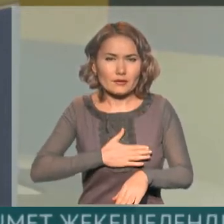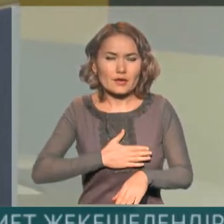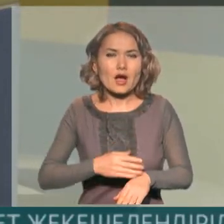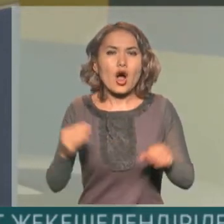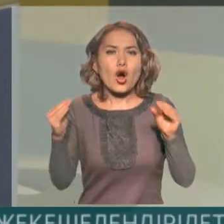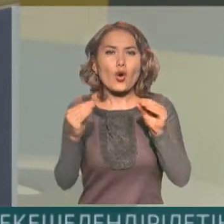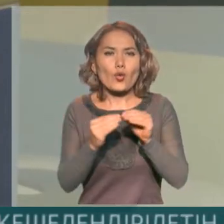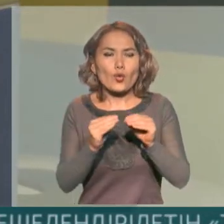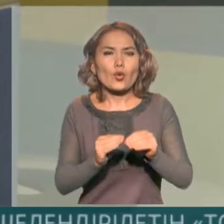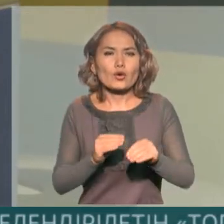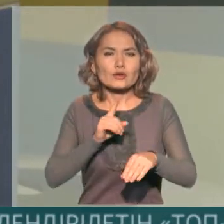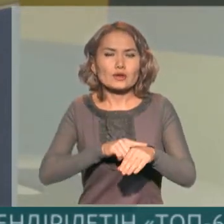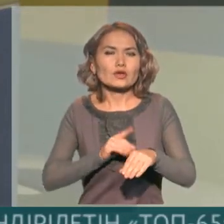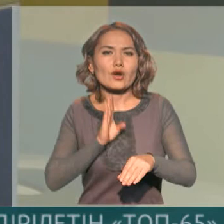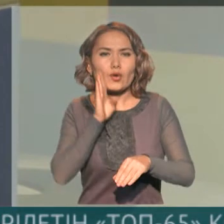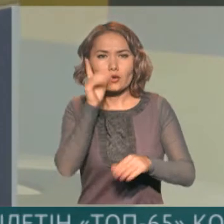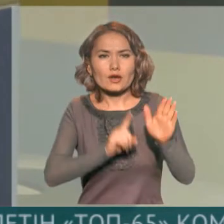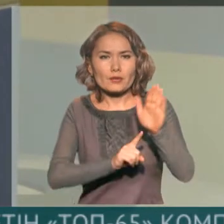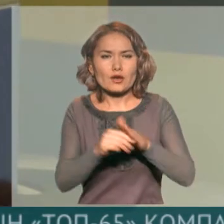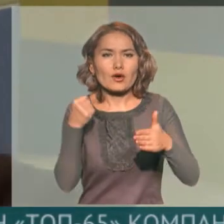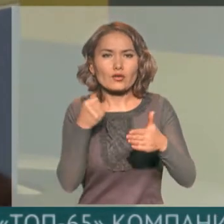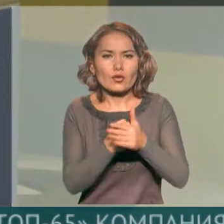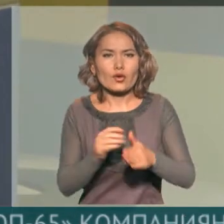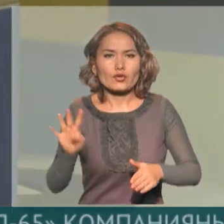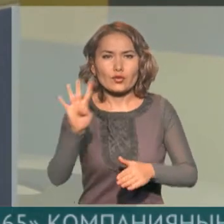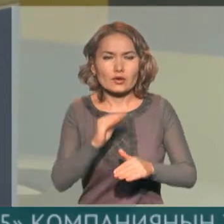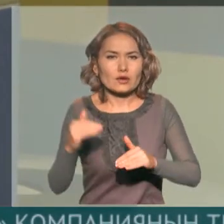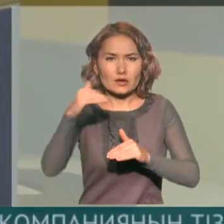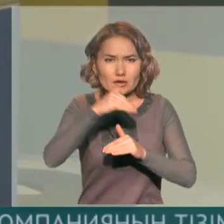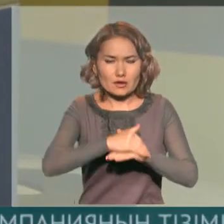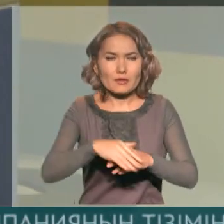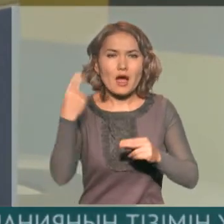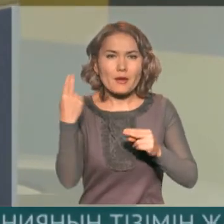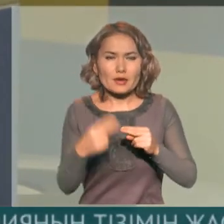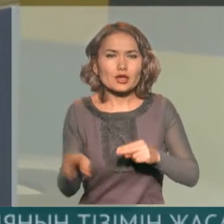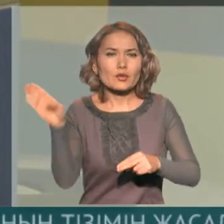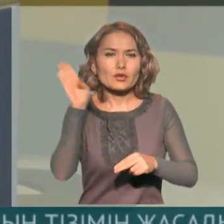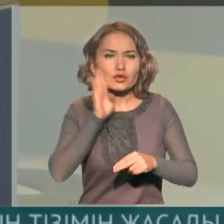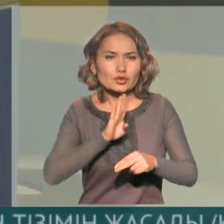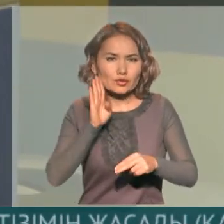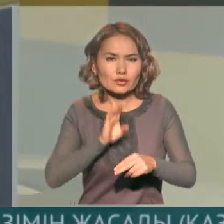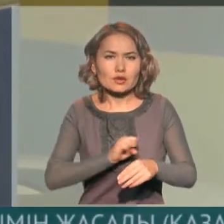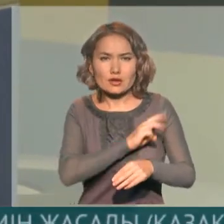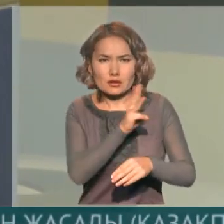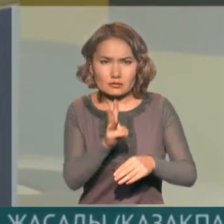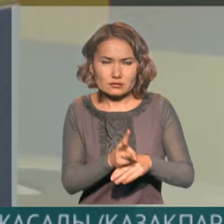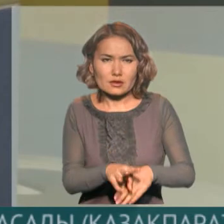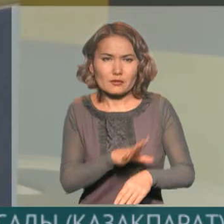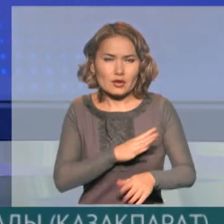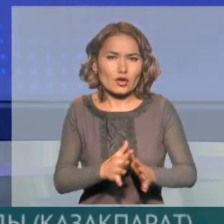10-да бастаған, 4-ке дейін бітіріп, су құбырын суды үйге кіргізіп, суды ағызып, сөйтіп беріп кетті. Үлкен